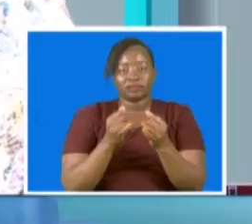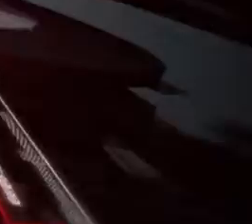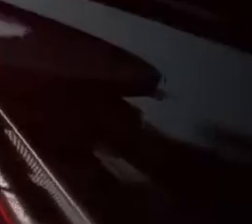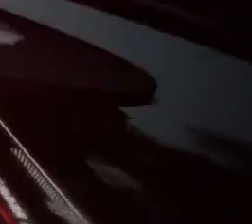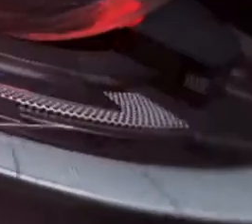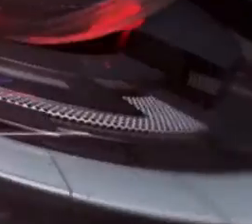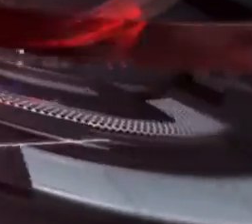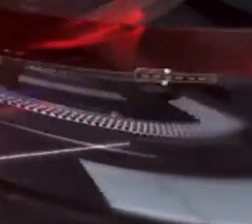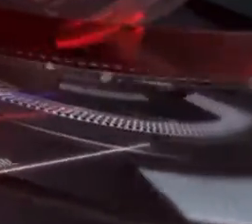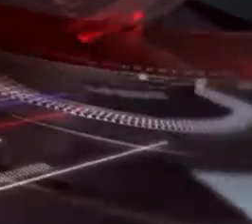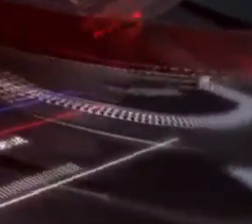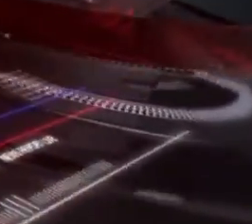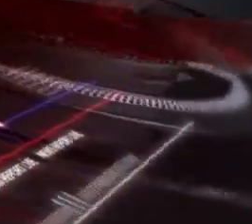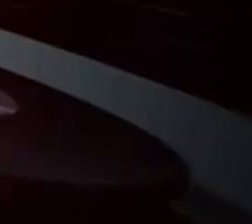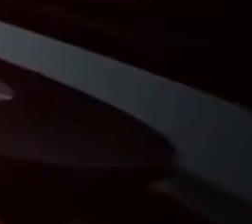mohoro